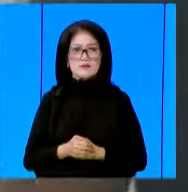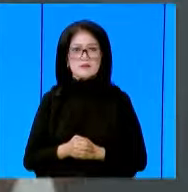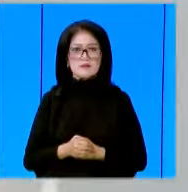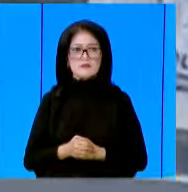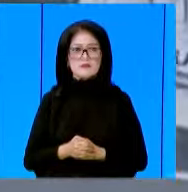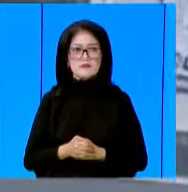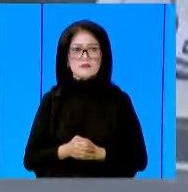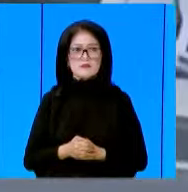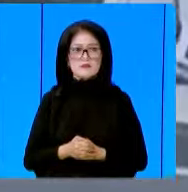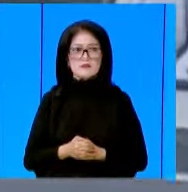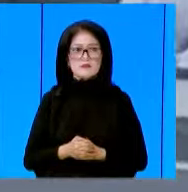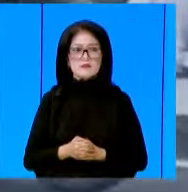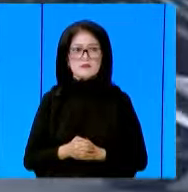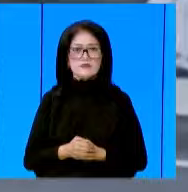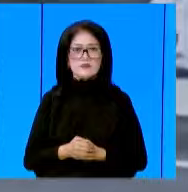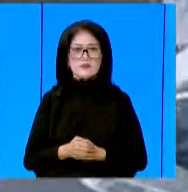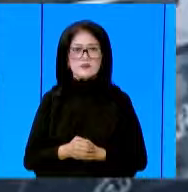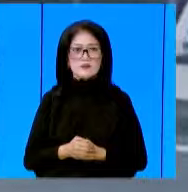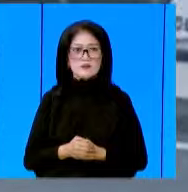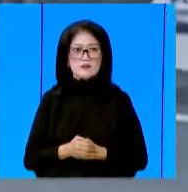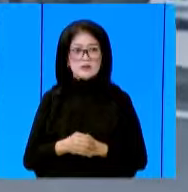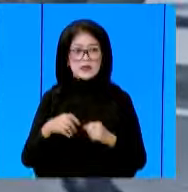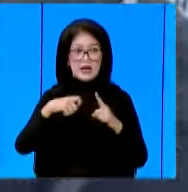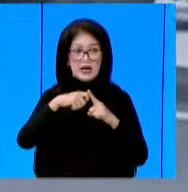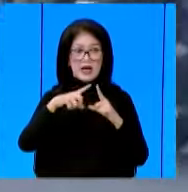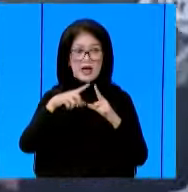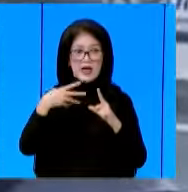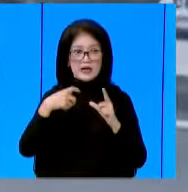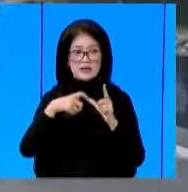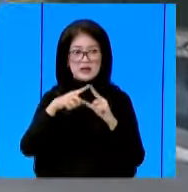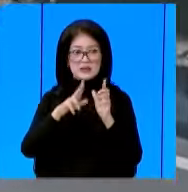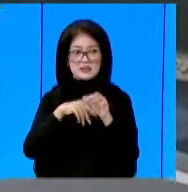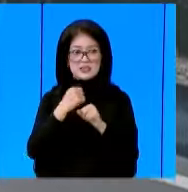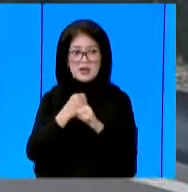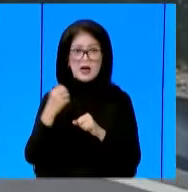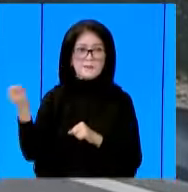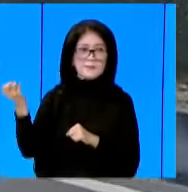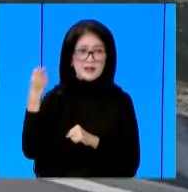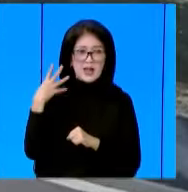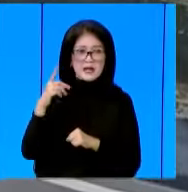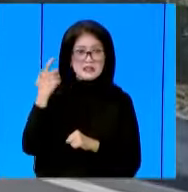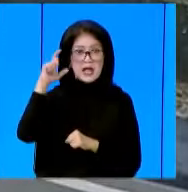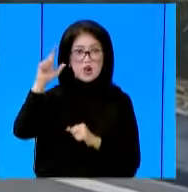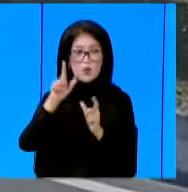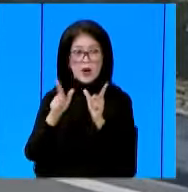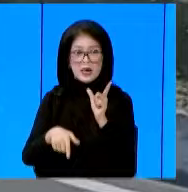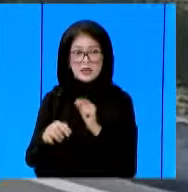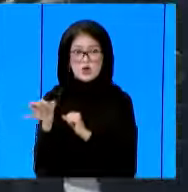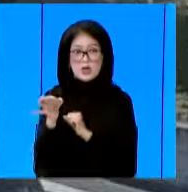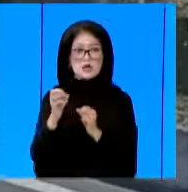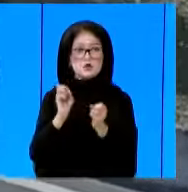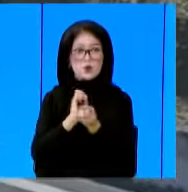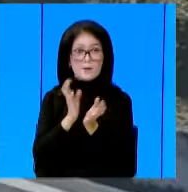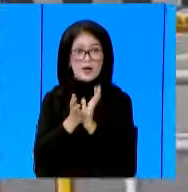Kaisang ya. Rumor Kaisang Pangarep maju di bursa Pilwali Surabaya mencuat belakangan ini. Baliho bergambar wajah putra